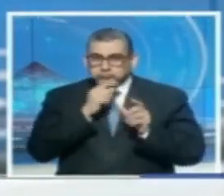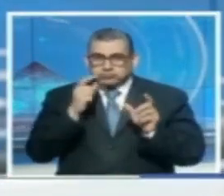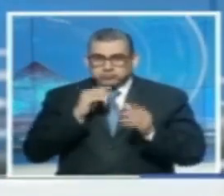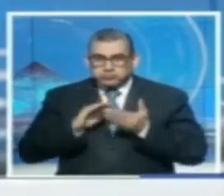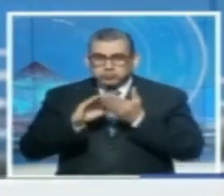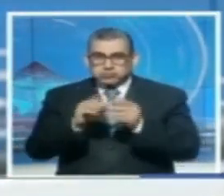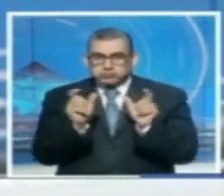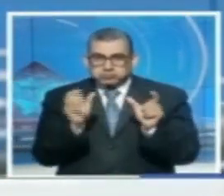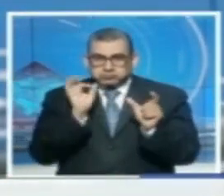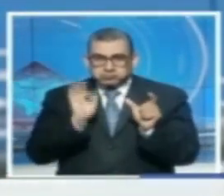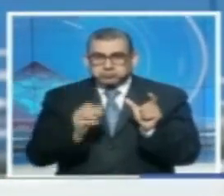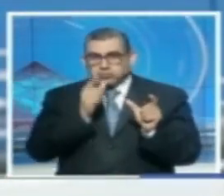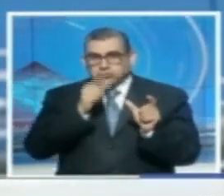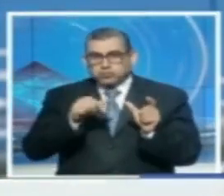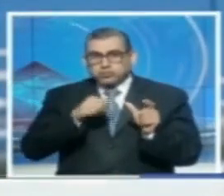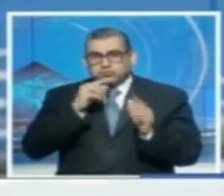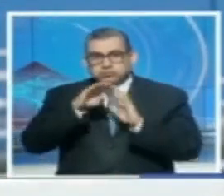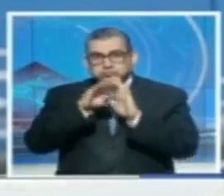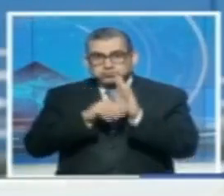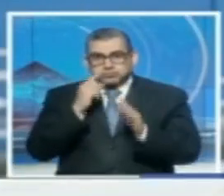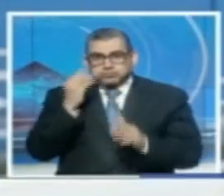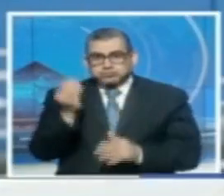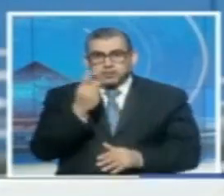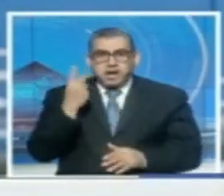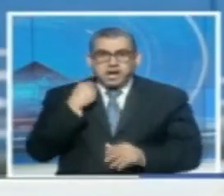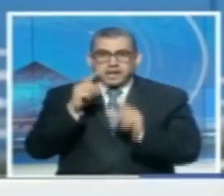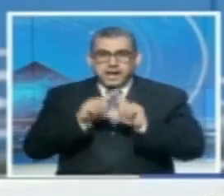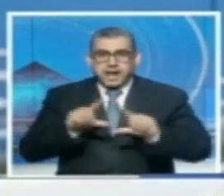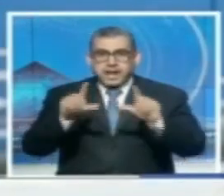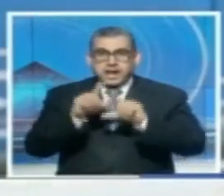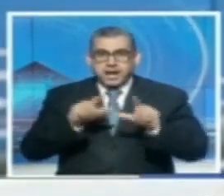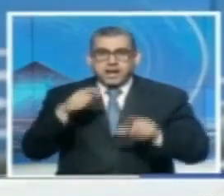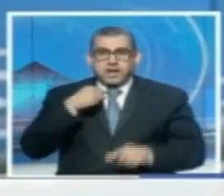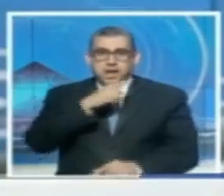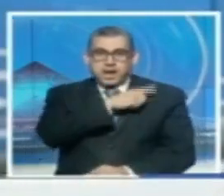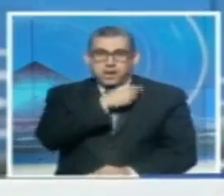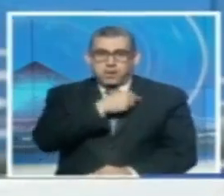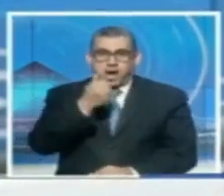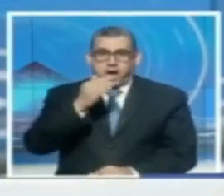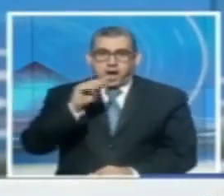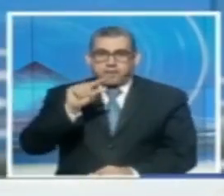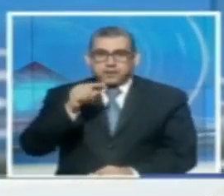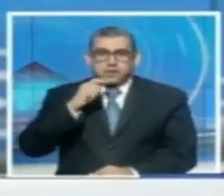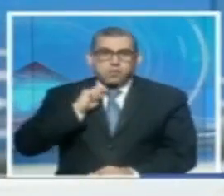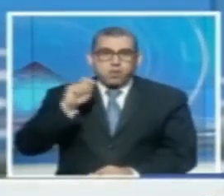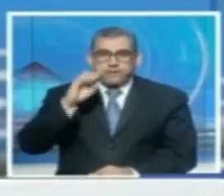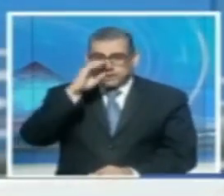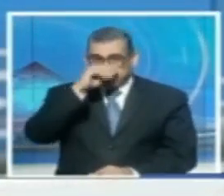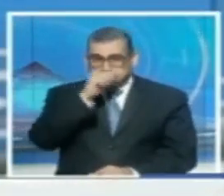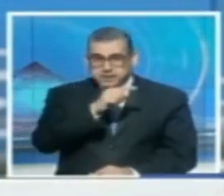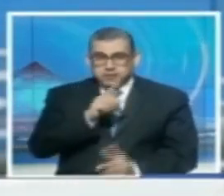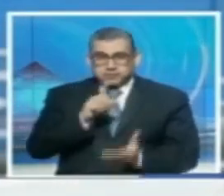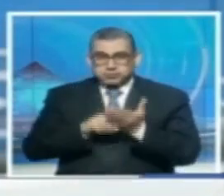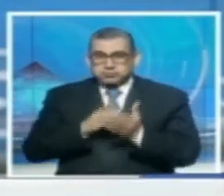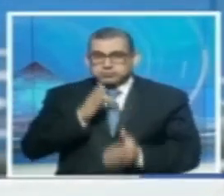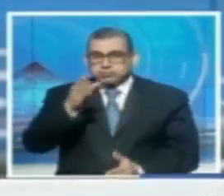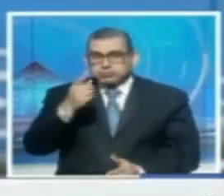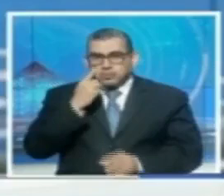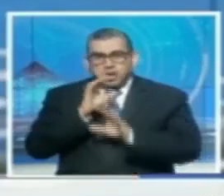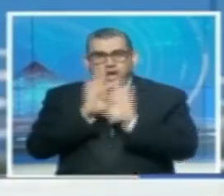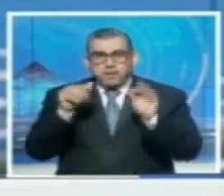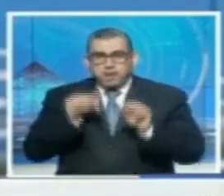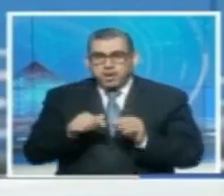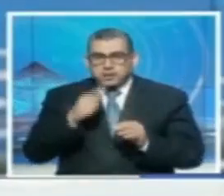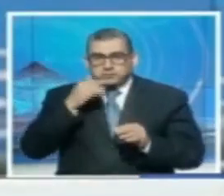احترازية مشددة. وخلال تفقده عددا من لجان الامتحان، أكد اللواء أحمد راشد محافظ الجيزة ضرورة توفر